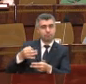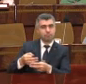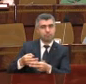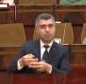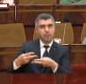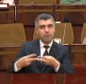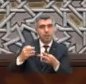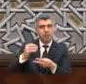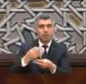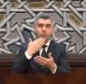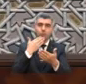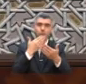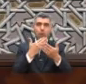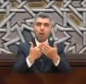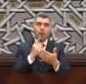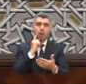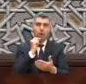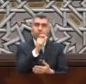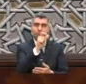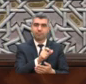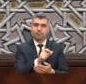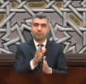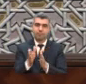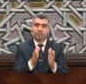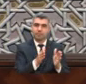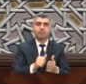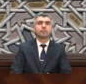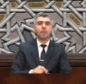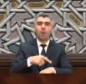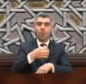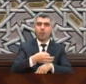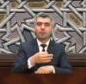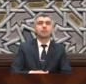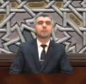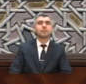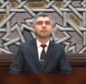للعالم القروي. شكرا السيد النائب المحترم، انتهى الوقت.